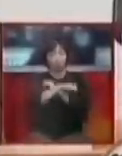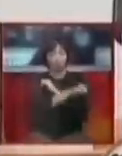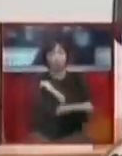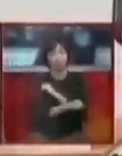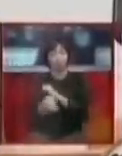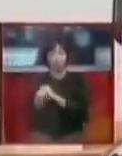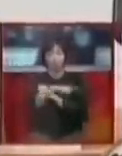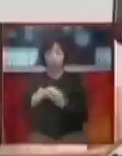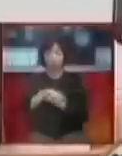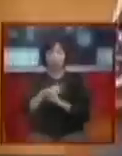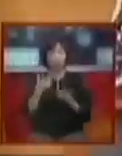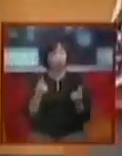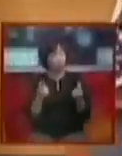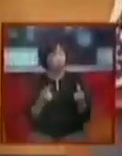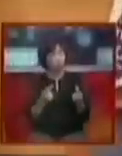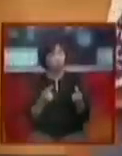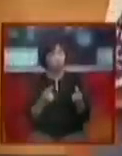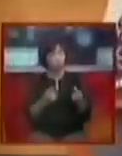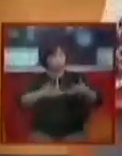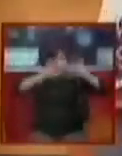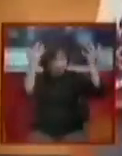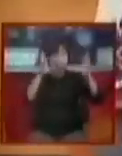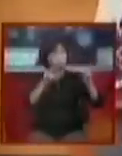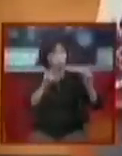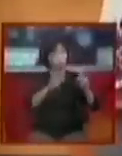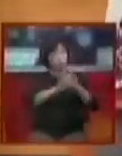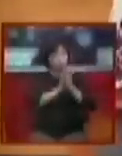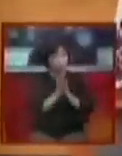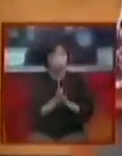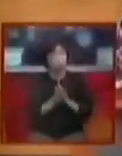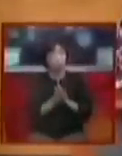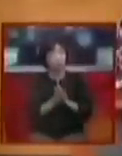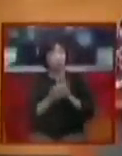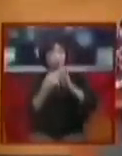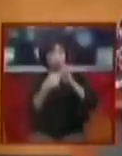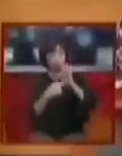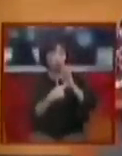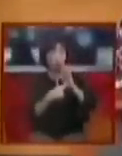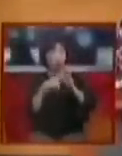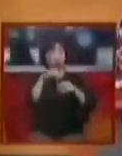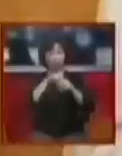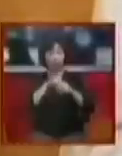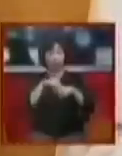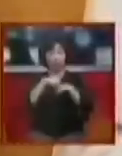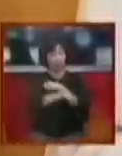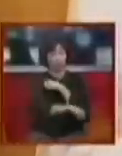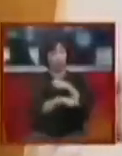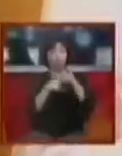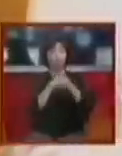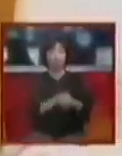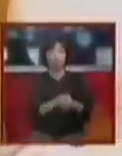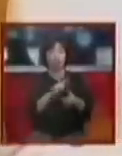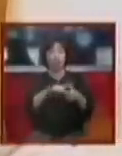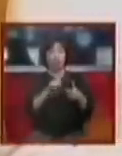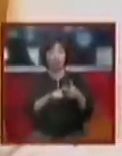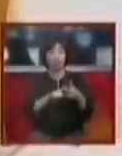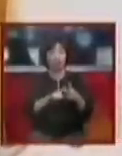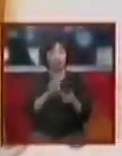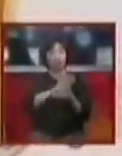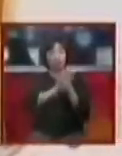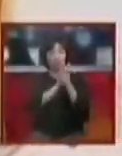ang pinamalas natin. Ang barko ng hukbong dagat bilang tanda ng ating malinis na hangarin ay agad nating pinalitan ng barkong